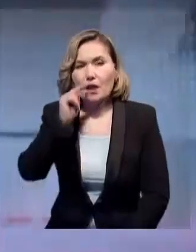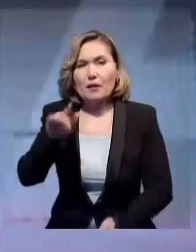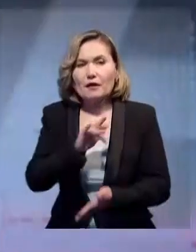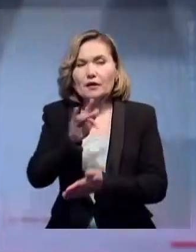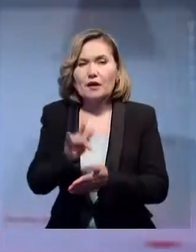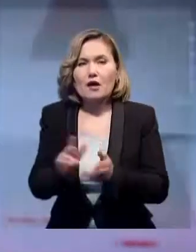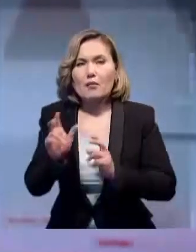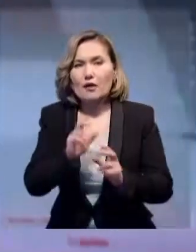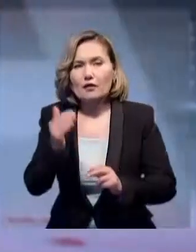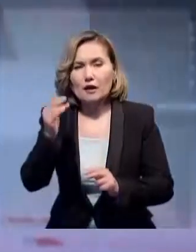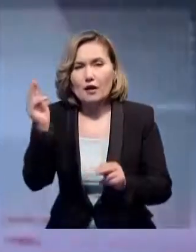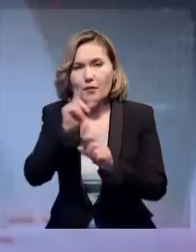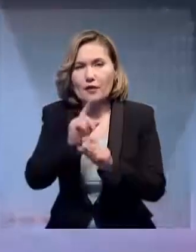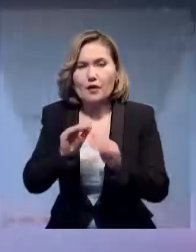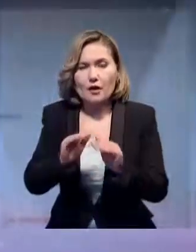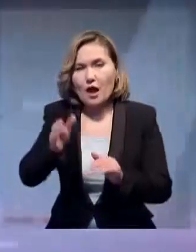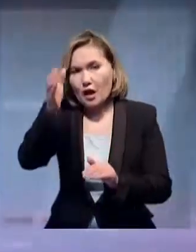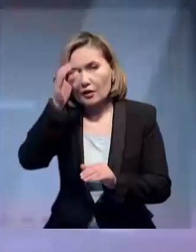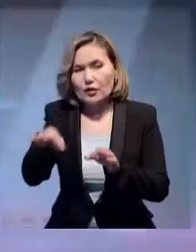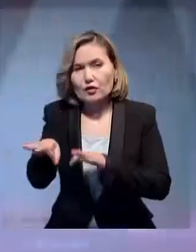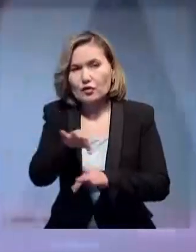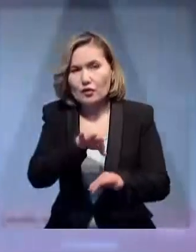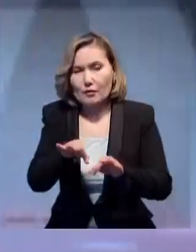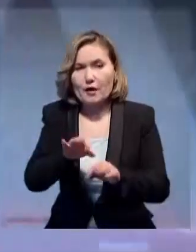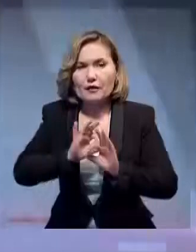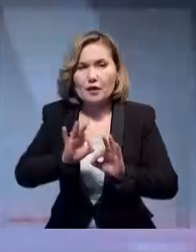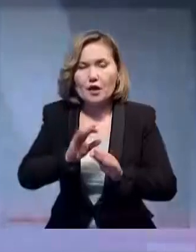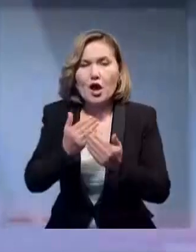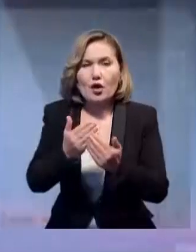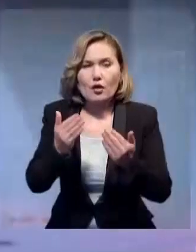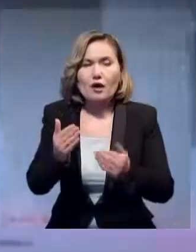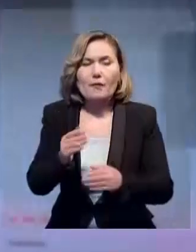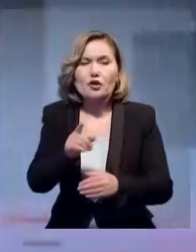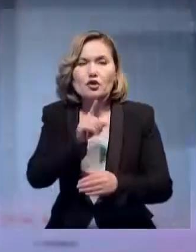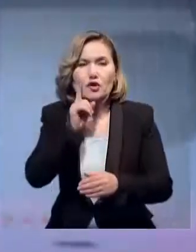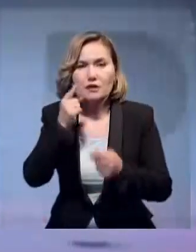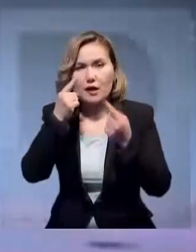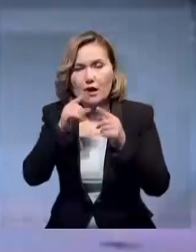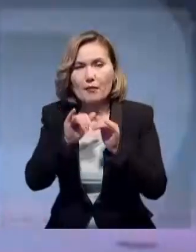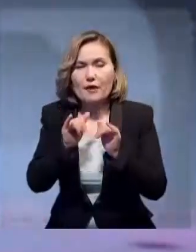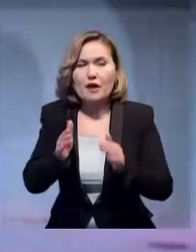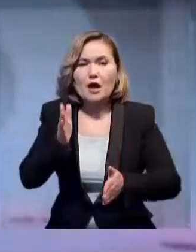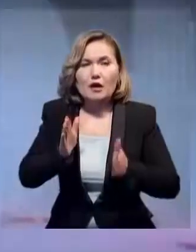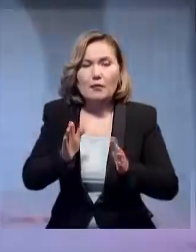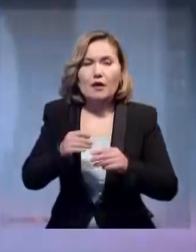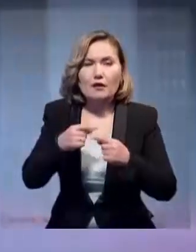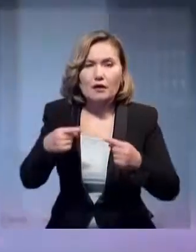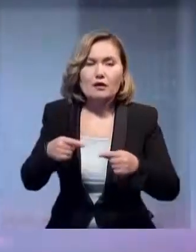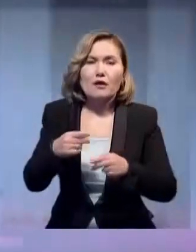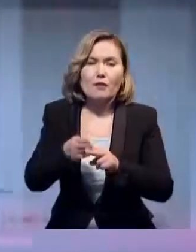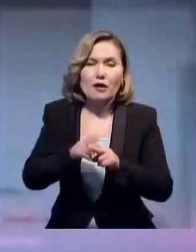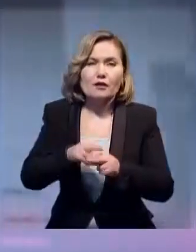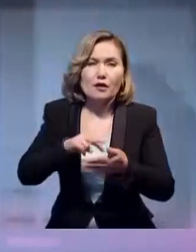Шымкентте студенттер мен мектеп оқушылары ғылыми жобаларын таныстырды. Көрмеге жастардың IT-технология мен робототехникадағы жетістіктері,